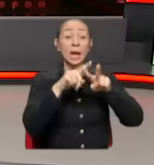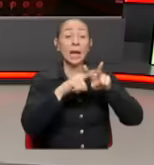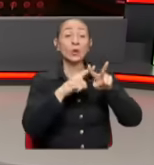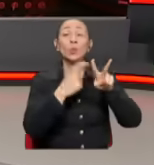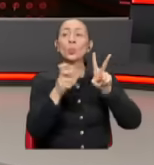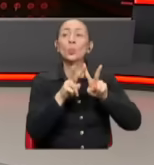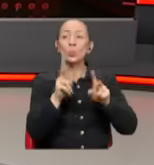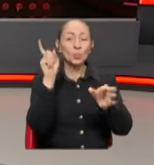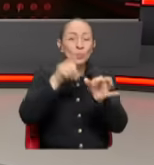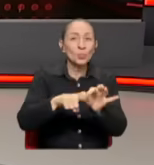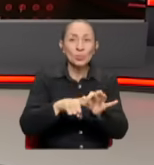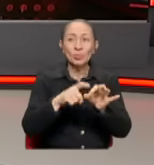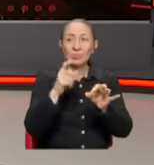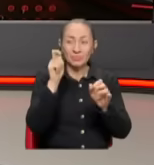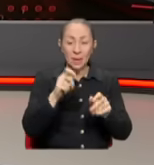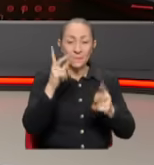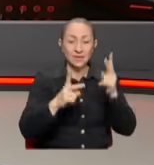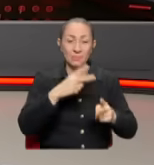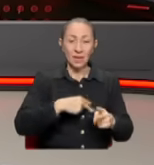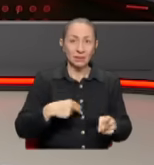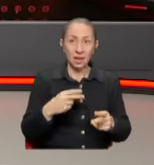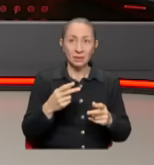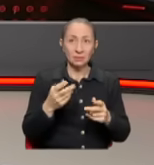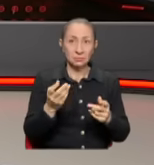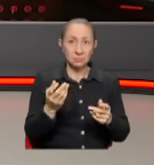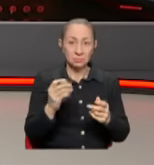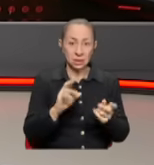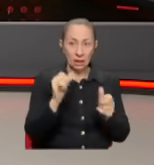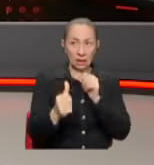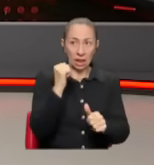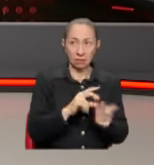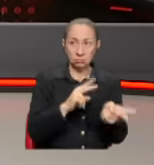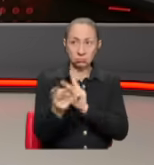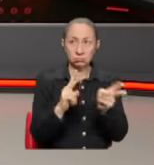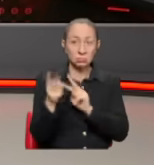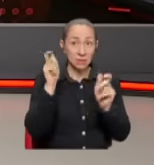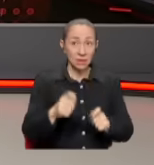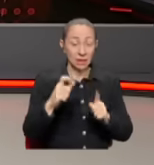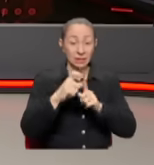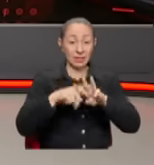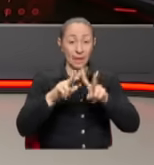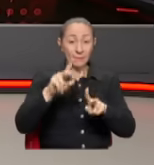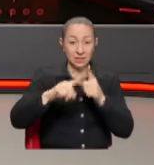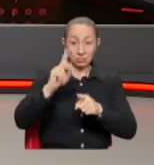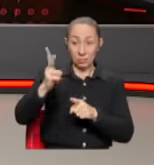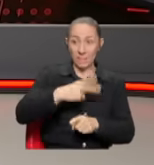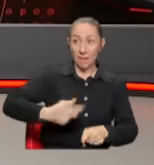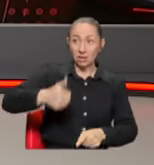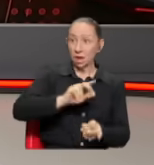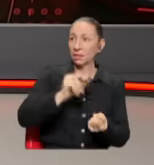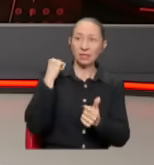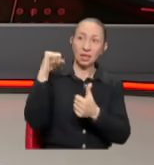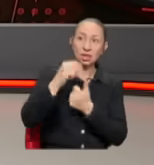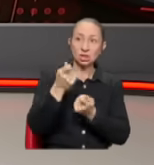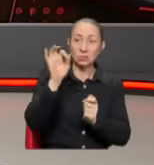da alındı bazı belediyelerde, iade edildi yerine DEM Partisi'nin belediye